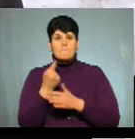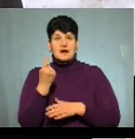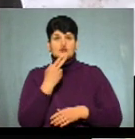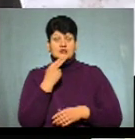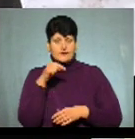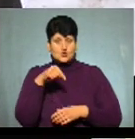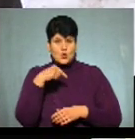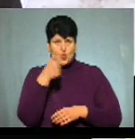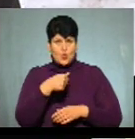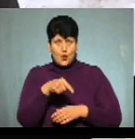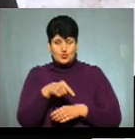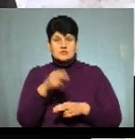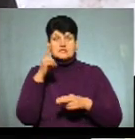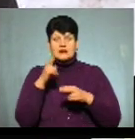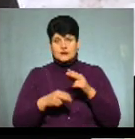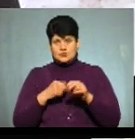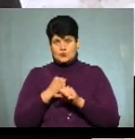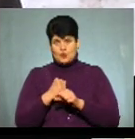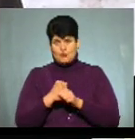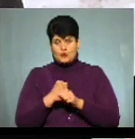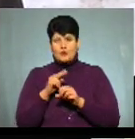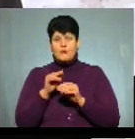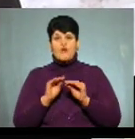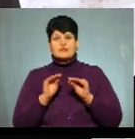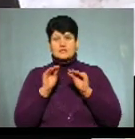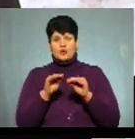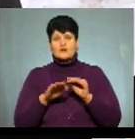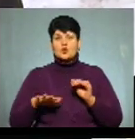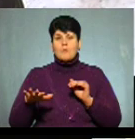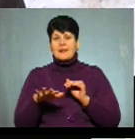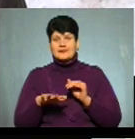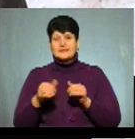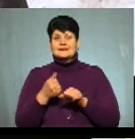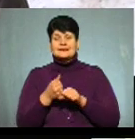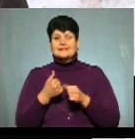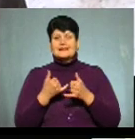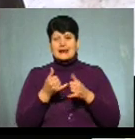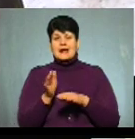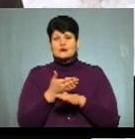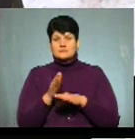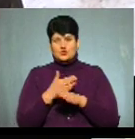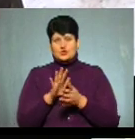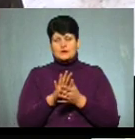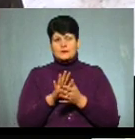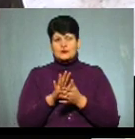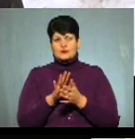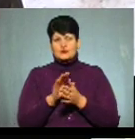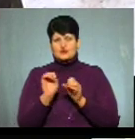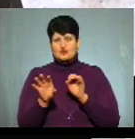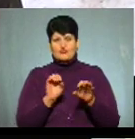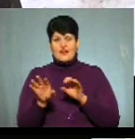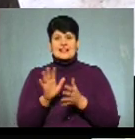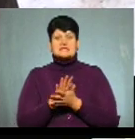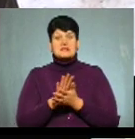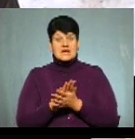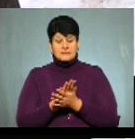року завершити роботу по встановленню майданчиків для розбірного сортування сміття. Для того, щоб